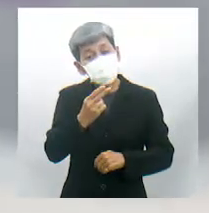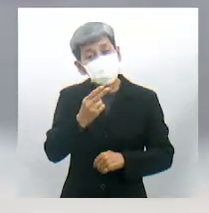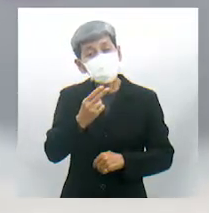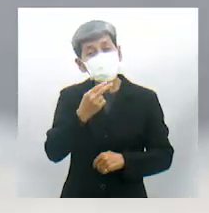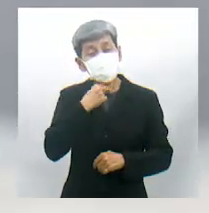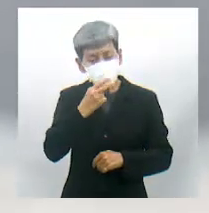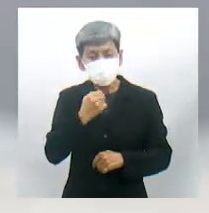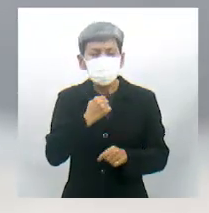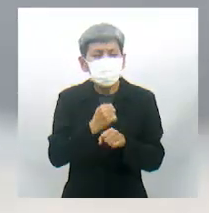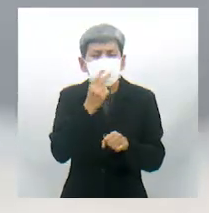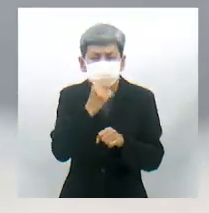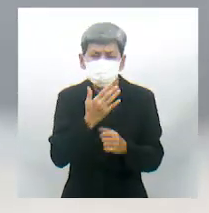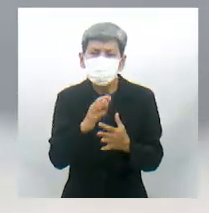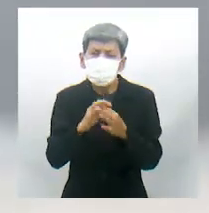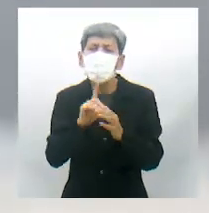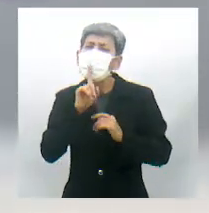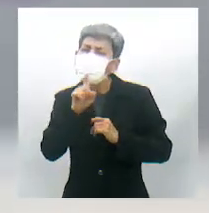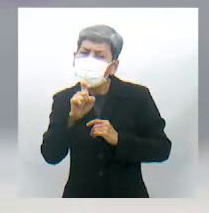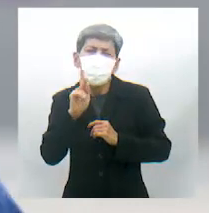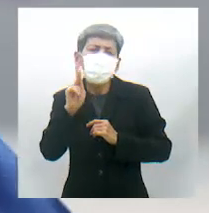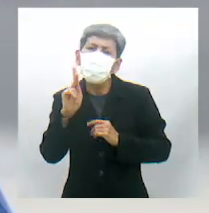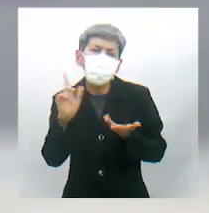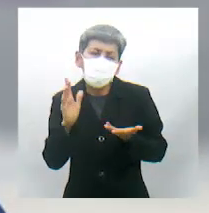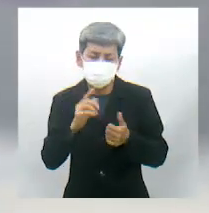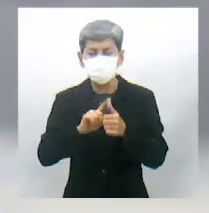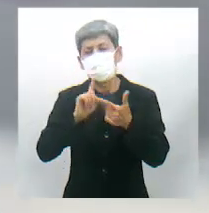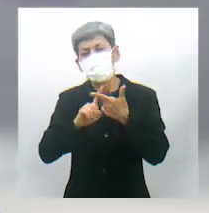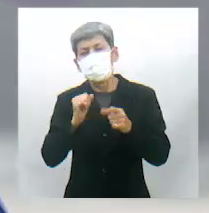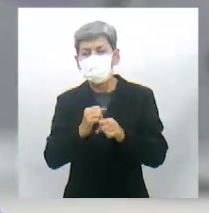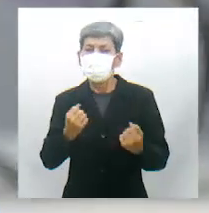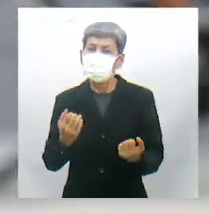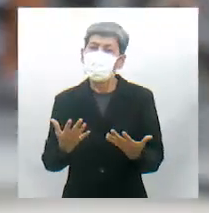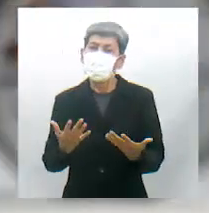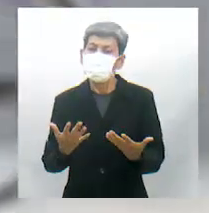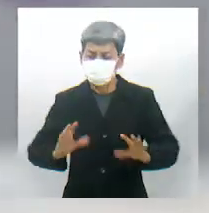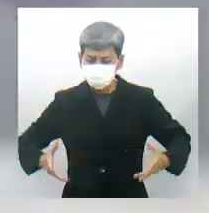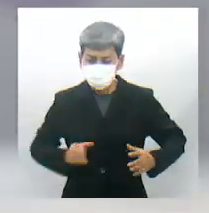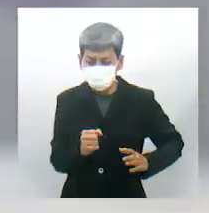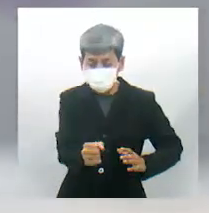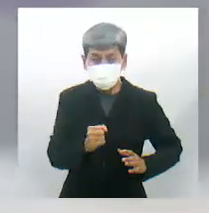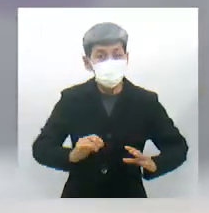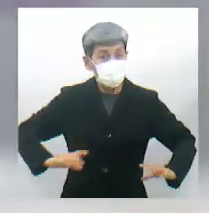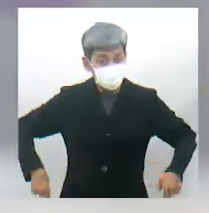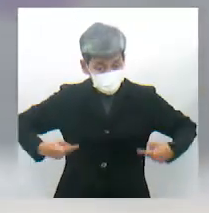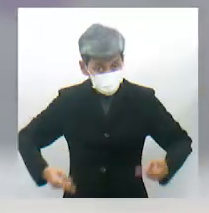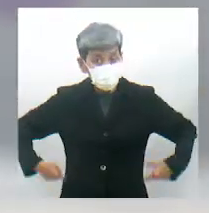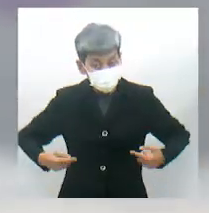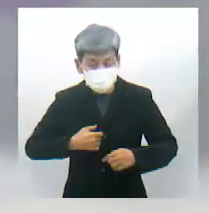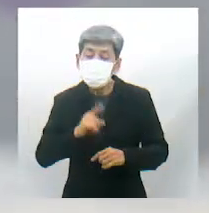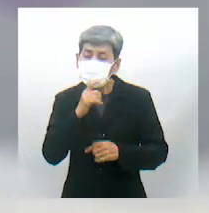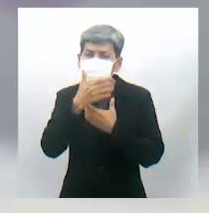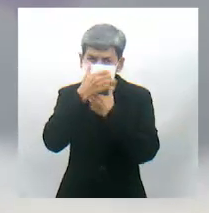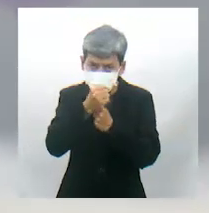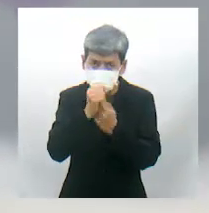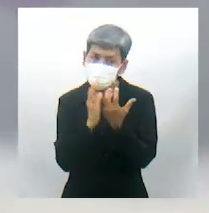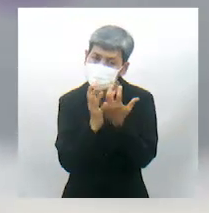ขอปรึกษาเรื่องการกู้เงินการทำรถโยกขาหารถโยกรถกินแจอย่างเงี้ยครับบางคนก็สนใจ